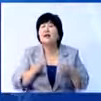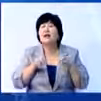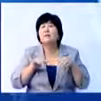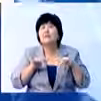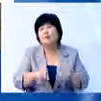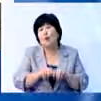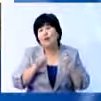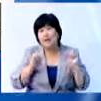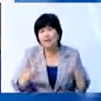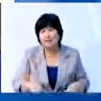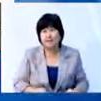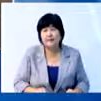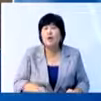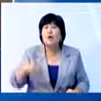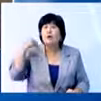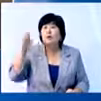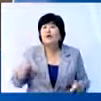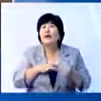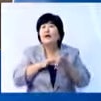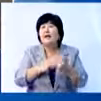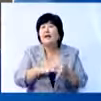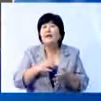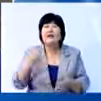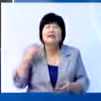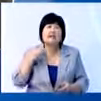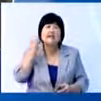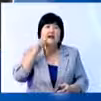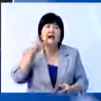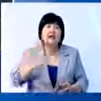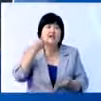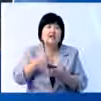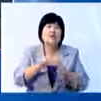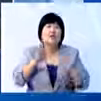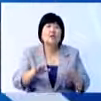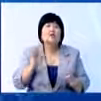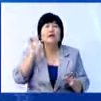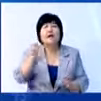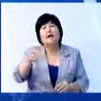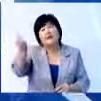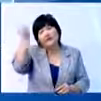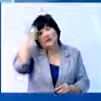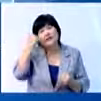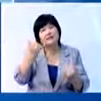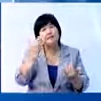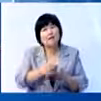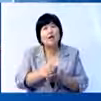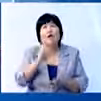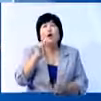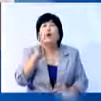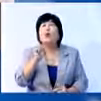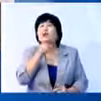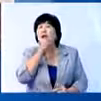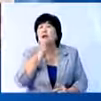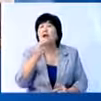қозғалды. Түркістанға саяхат, сарардагерлері киелі орындарға зиярат етіп келді. Қорқыт Баба